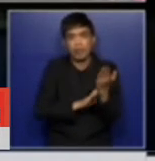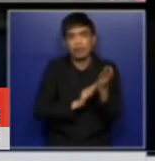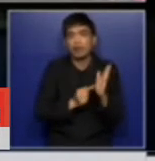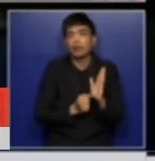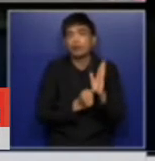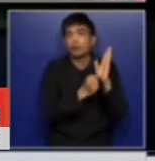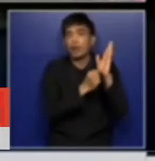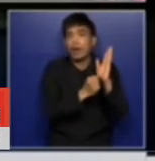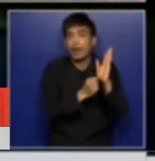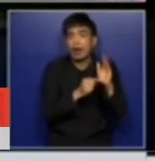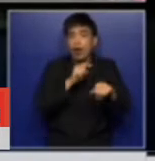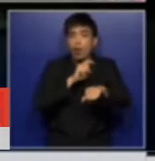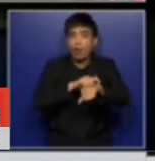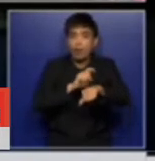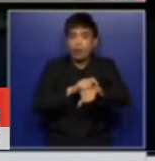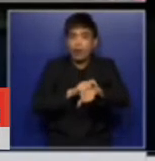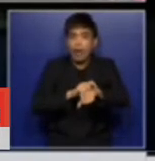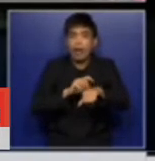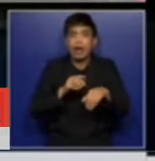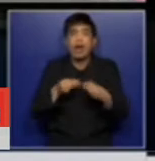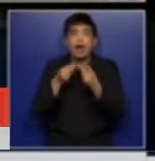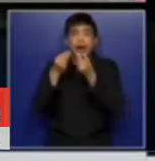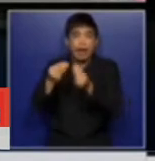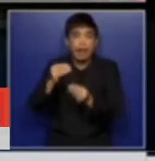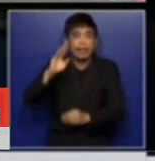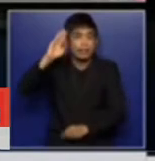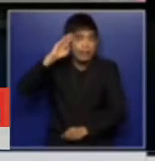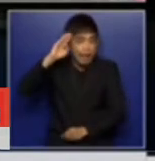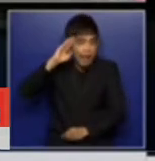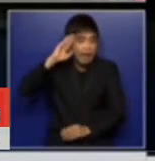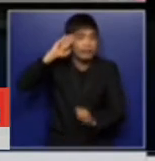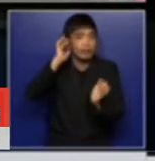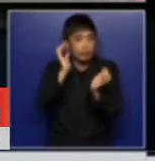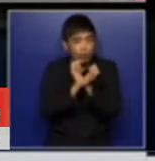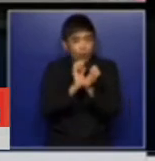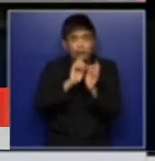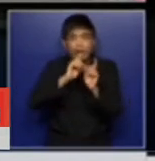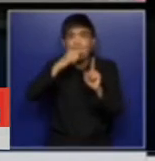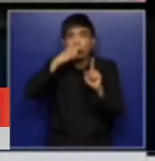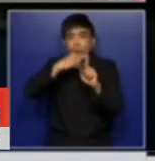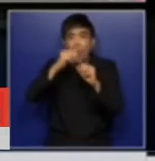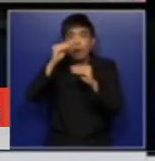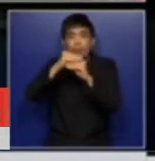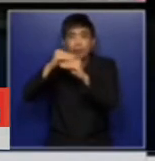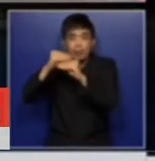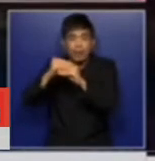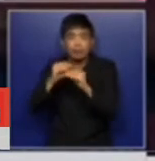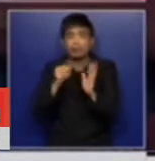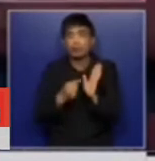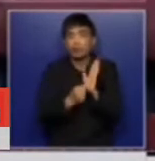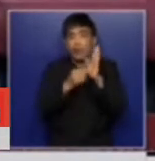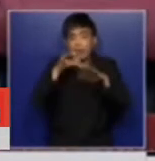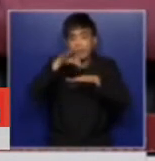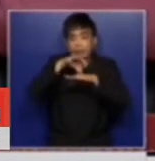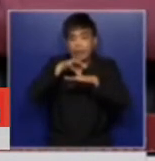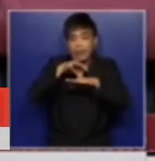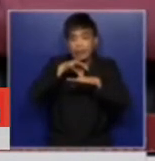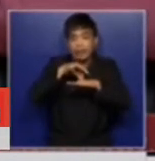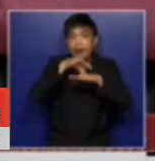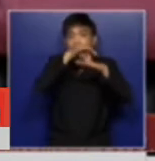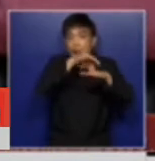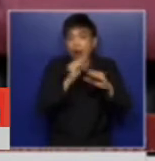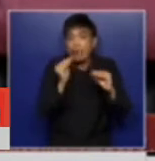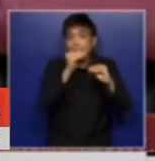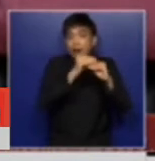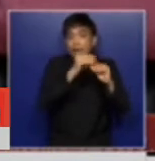ทวีคูณกับนายทหารนายตำรวจทั่วประเทศนะครับหรือการให้สองขั้นกับท่านที่มาช่วย